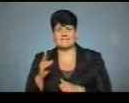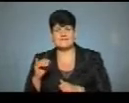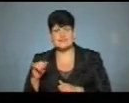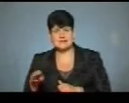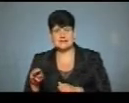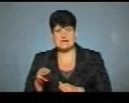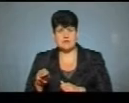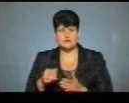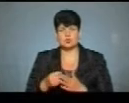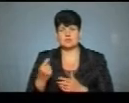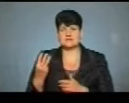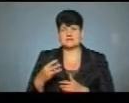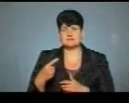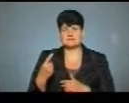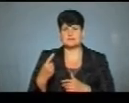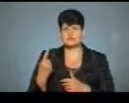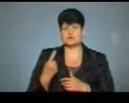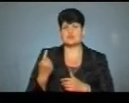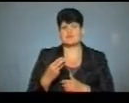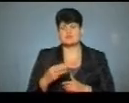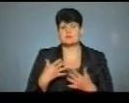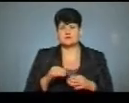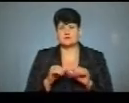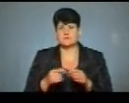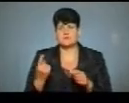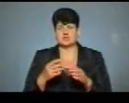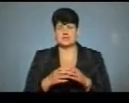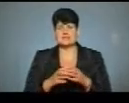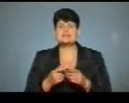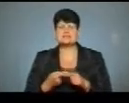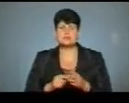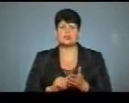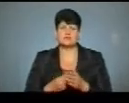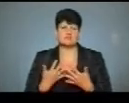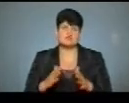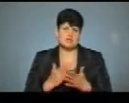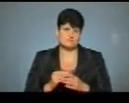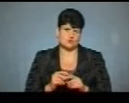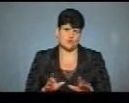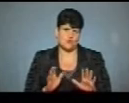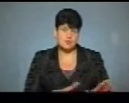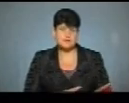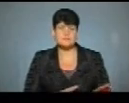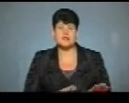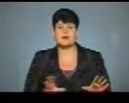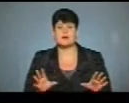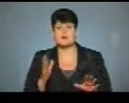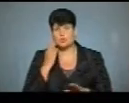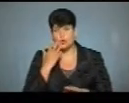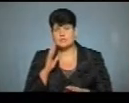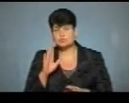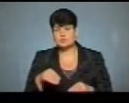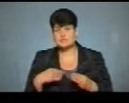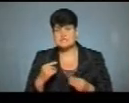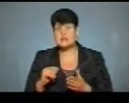до 31 травня вже були сформовані перші класи, і вони вже, ці довідки знаходяться в школах. Так? І разом з тим, коли будуть видаватися ці